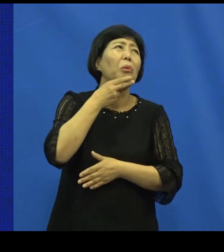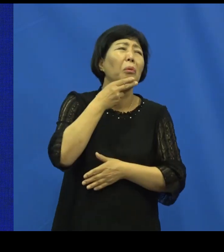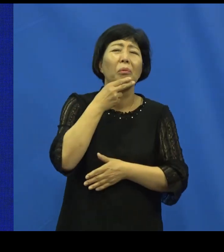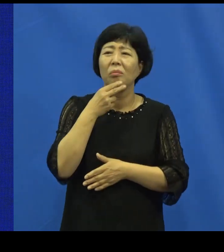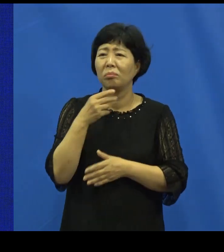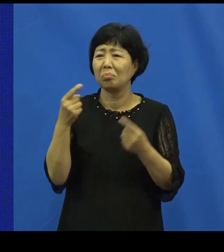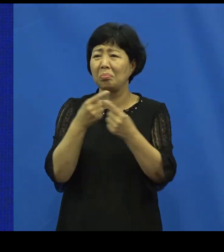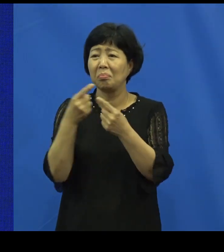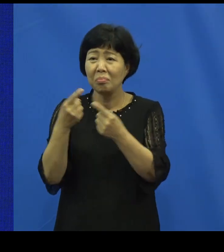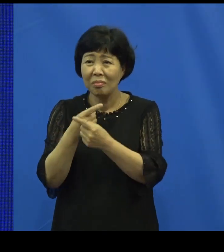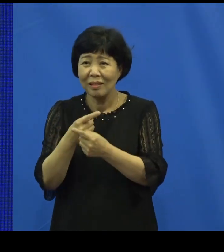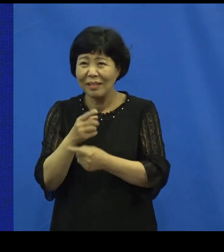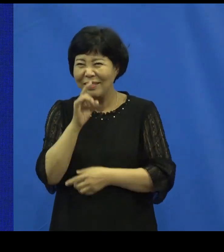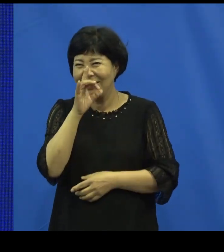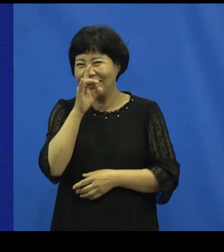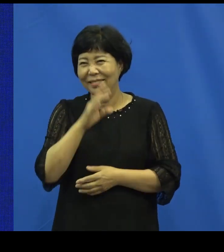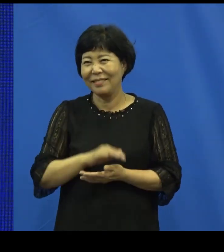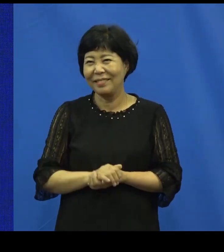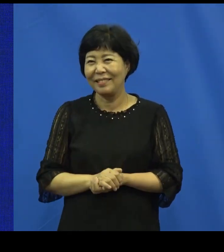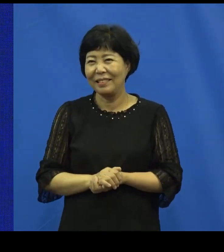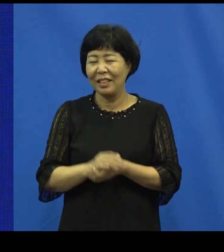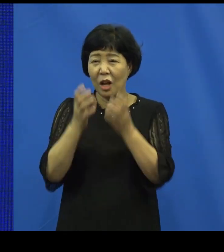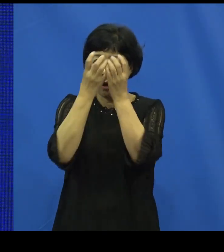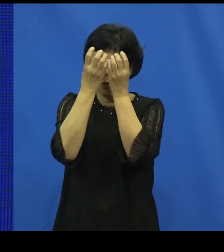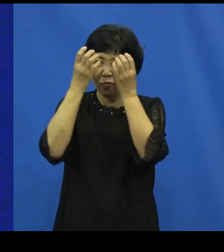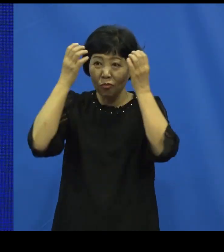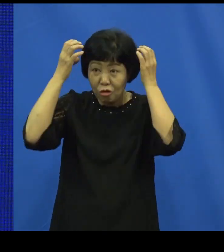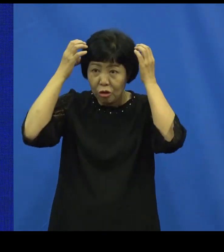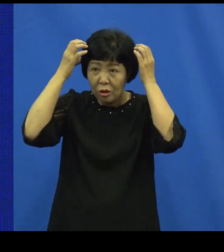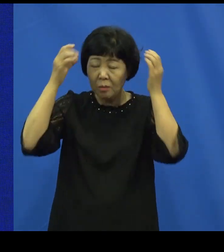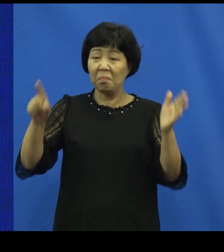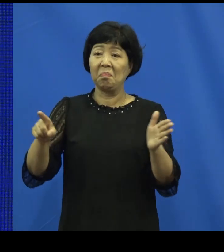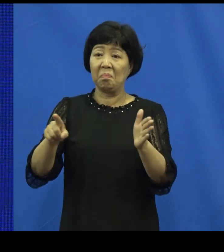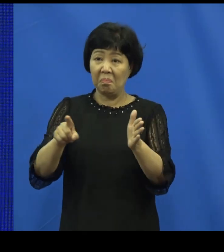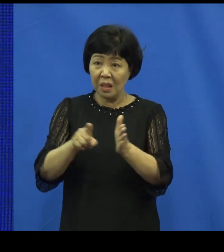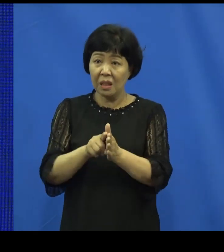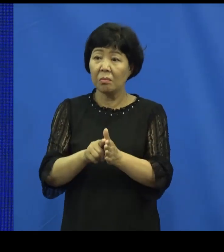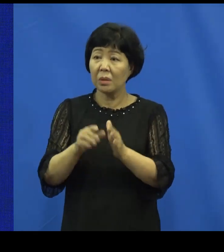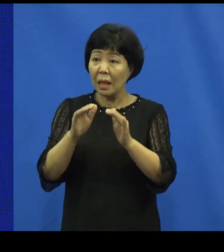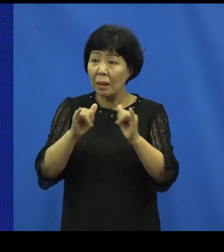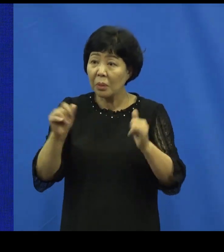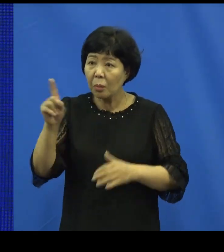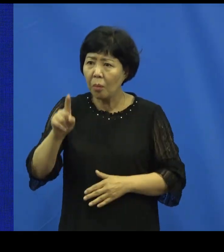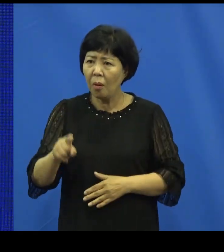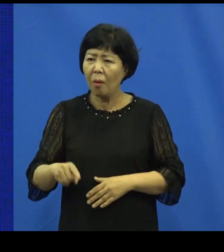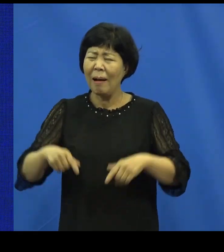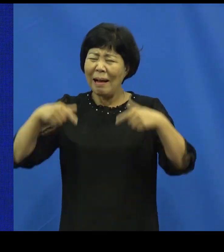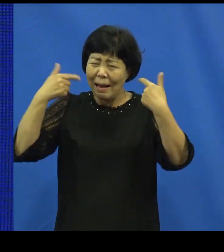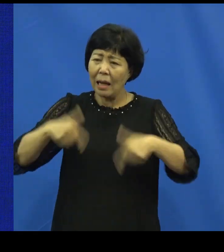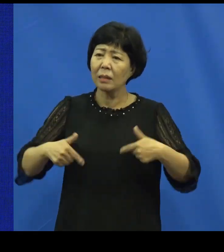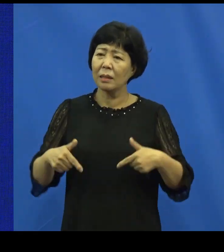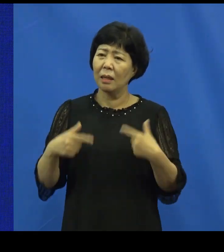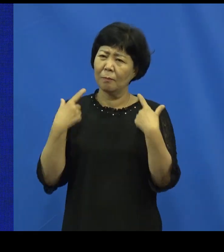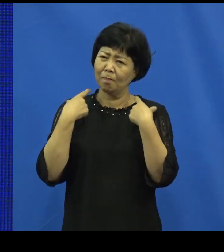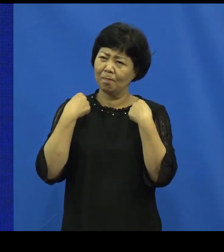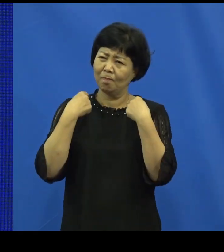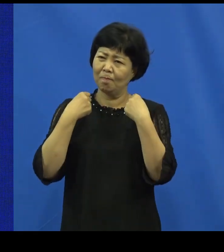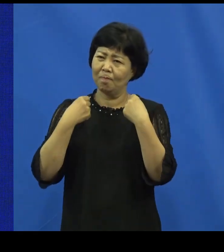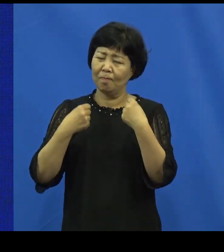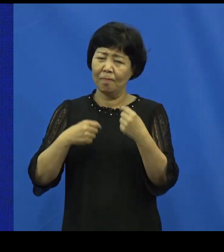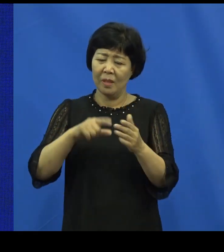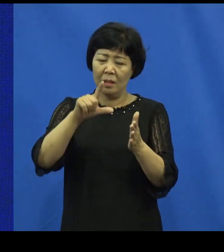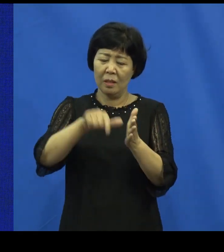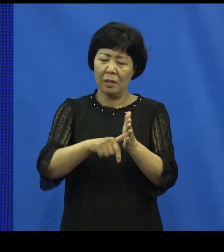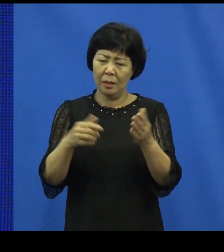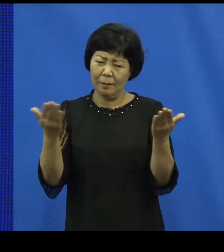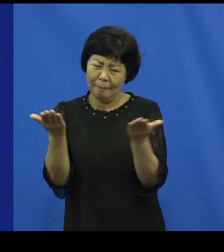무슬림들을 보시면 여러분, 무슬림들은 어디를 가나 정한 시간이 되면 모스크를 향하여서 절을 합니다. 여러분들 보신 분이